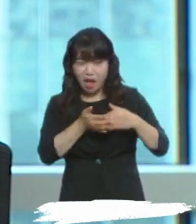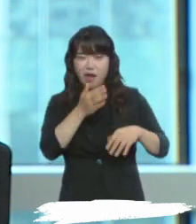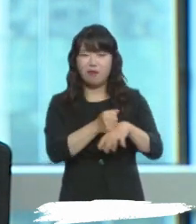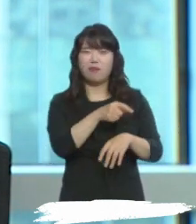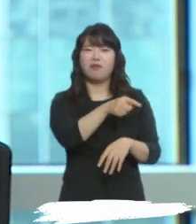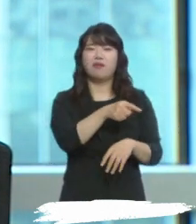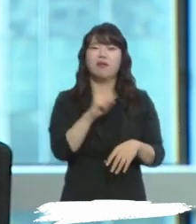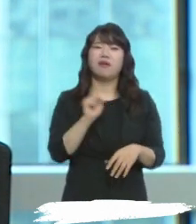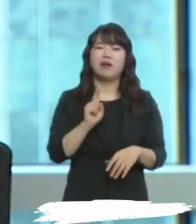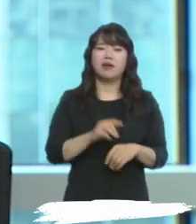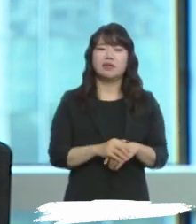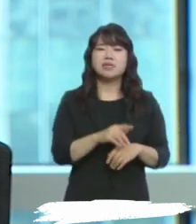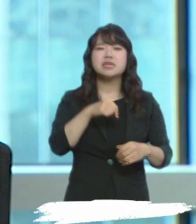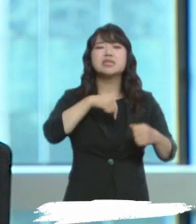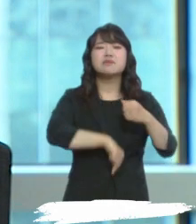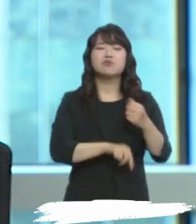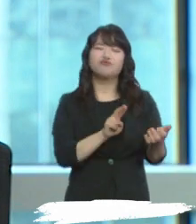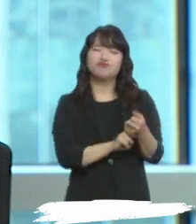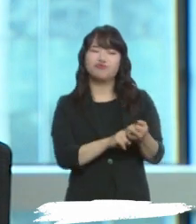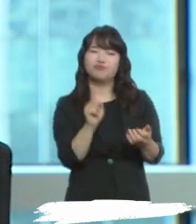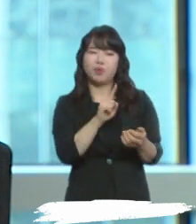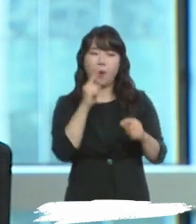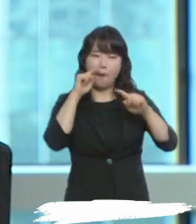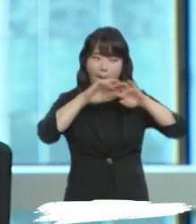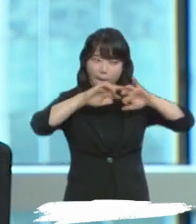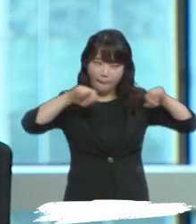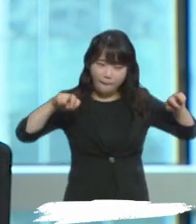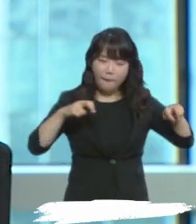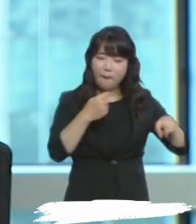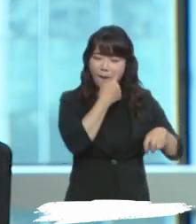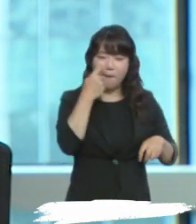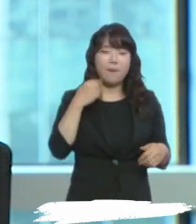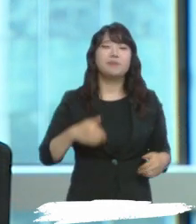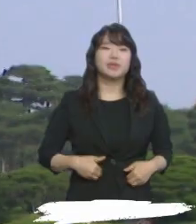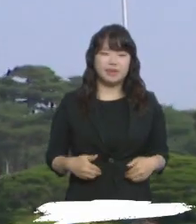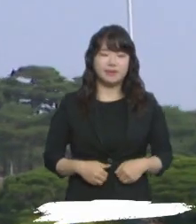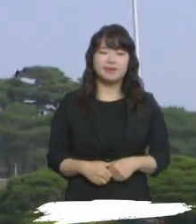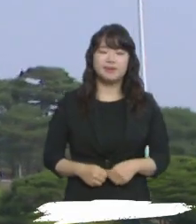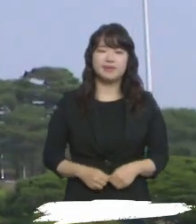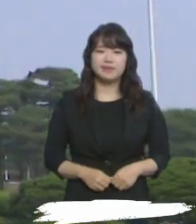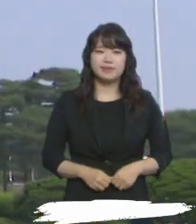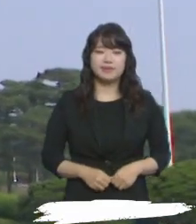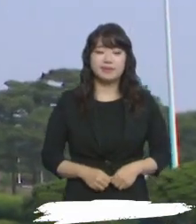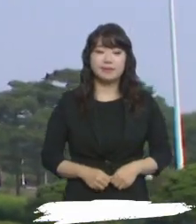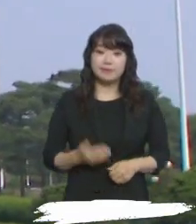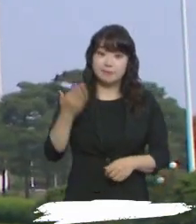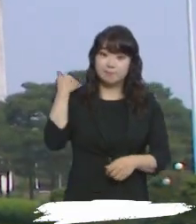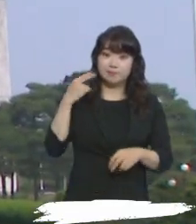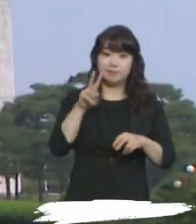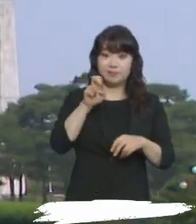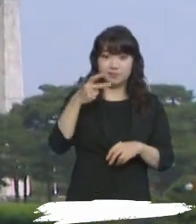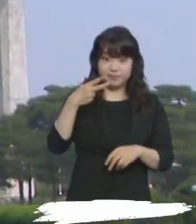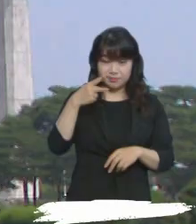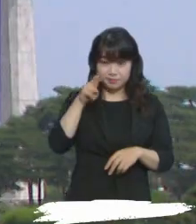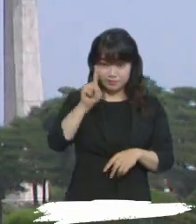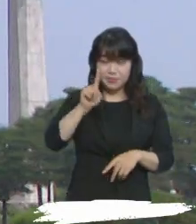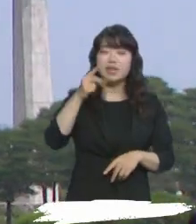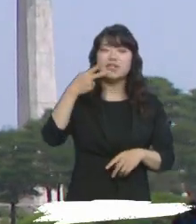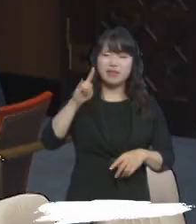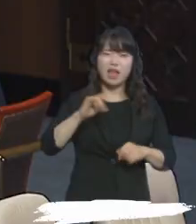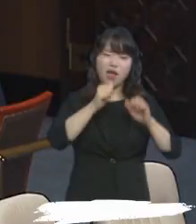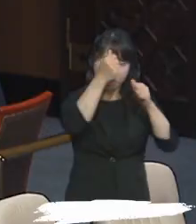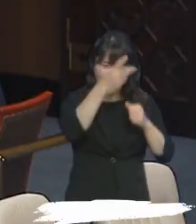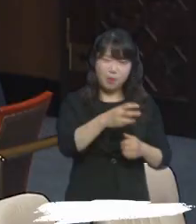그 저희가 뭔지에 대해서도 분명히 확인을 해볼 필요가 있겠죠. 지난 21대 국회에서도 여러